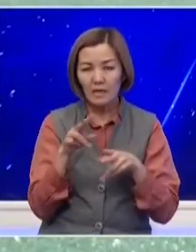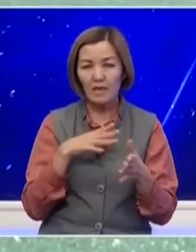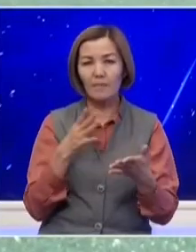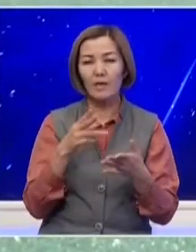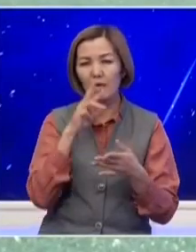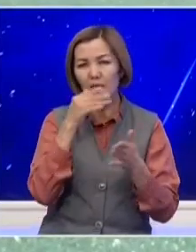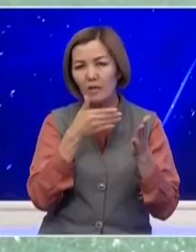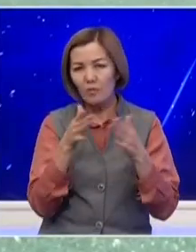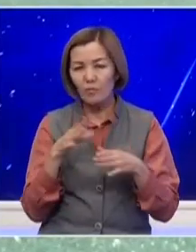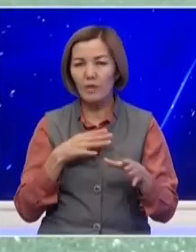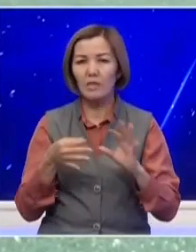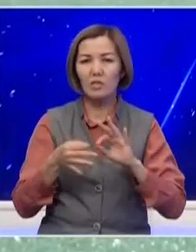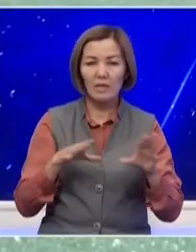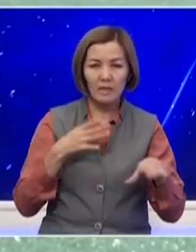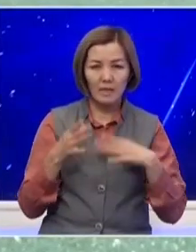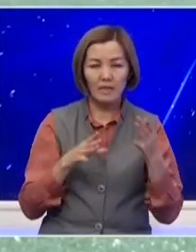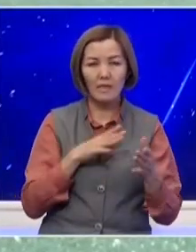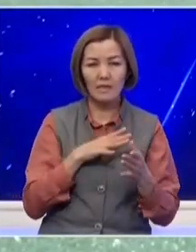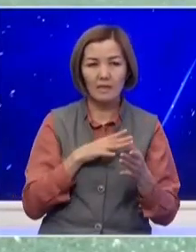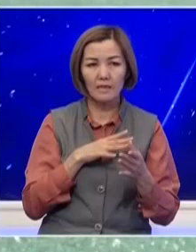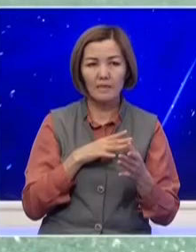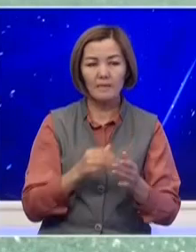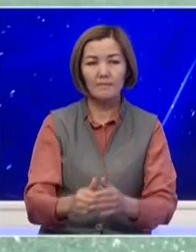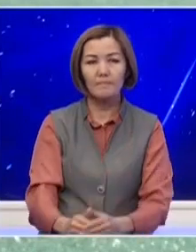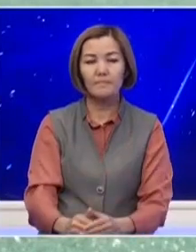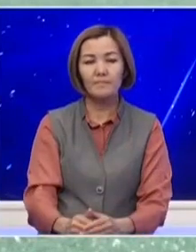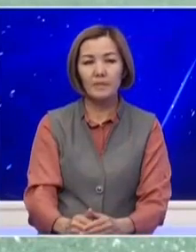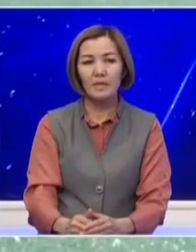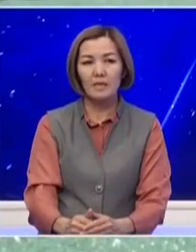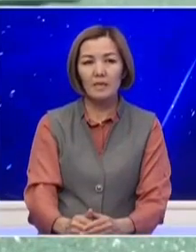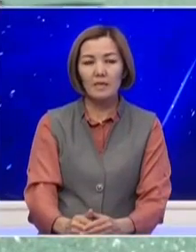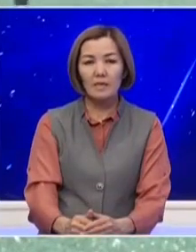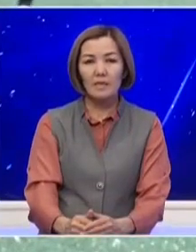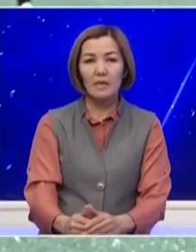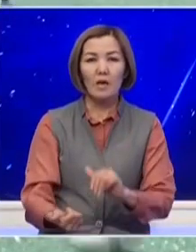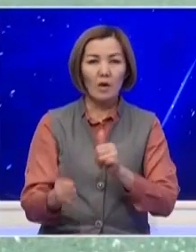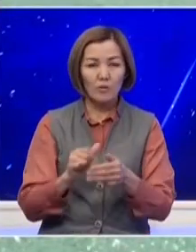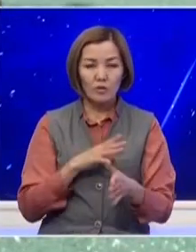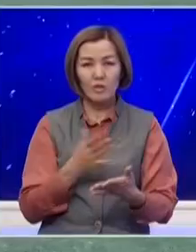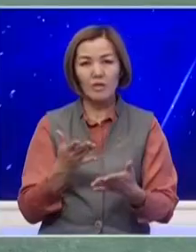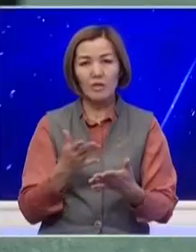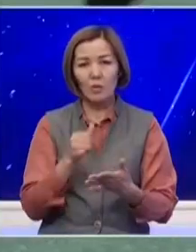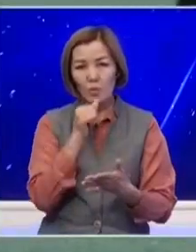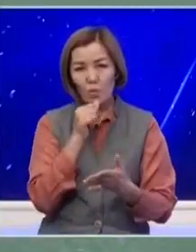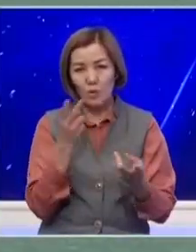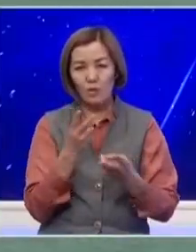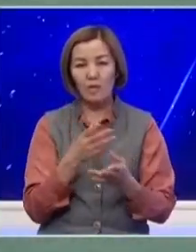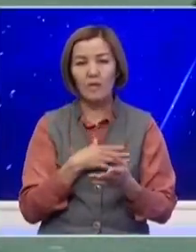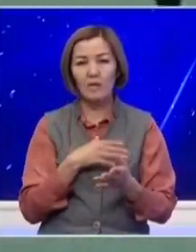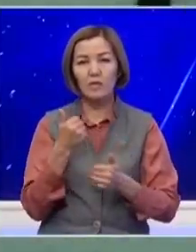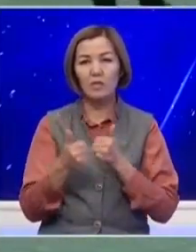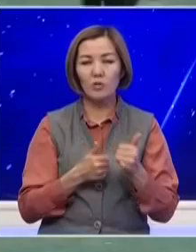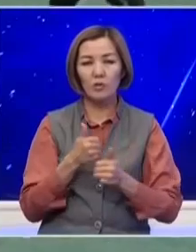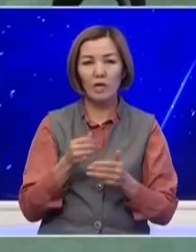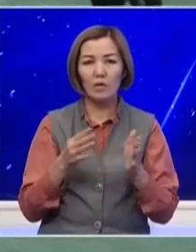көбінесе ударға сөйтіп, удар өтіп жасалған болатынымыз, перестроение дейді, сөйтіп бәрін жасайтын болатынымыз. Жалпы додаға